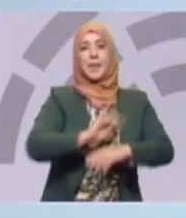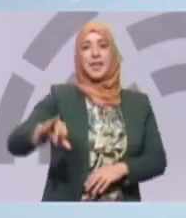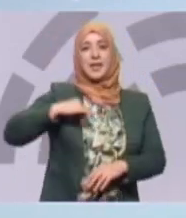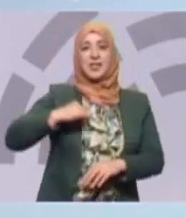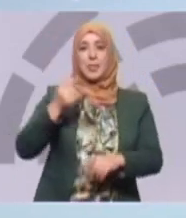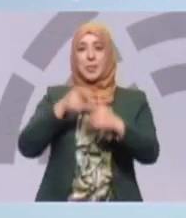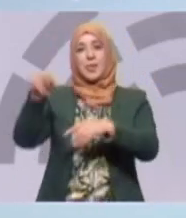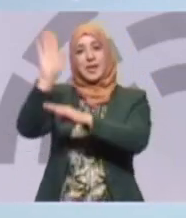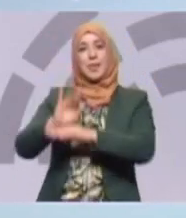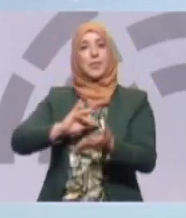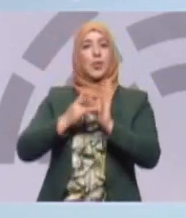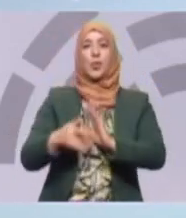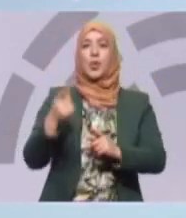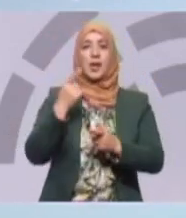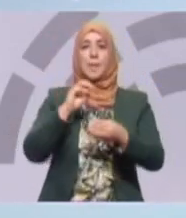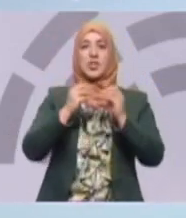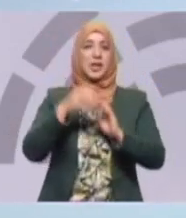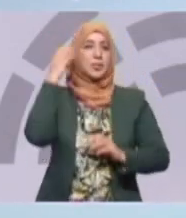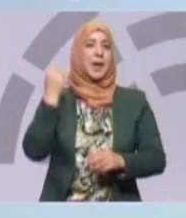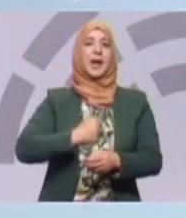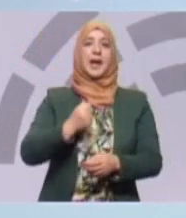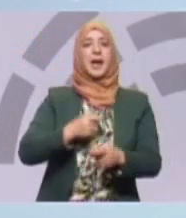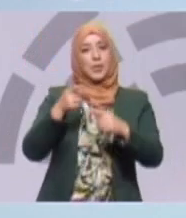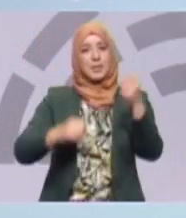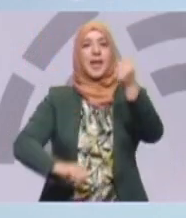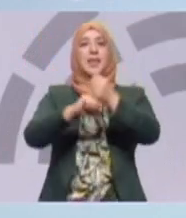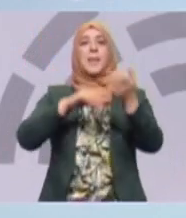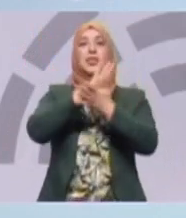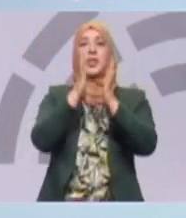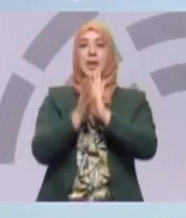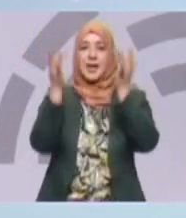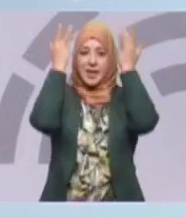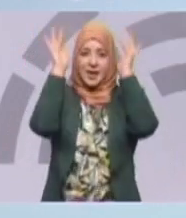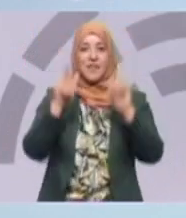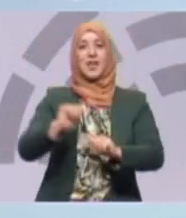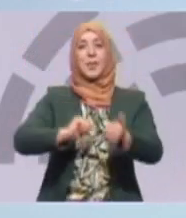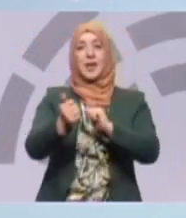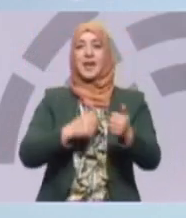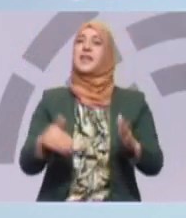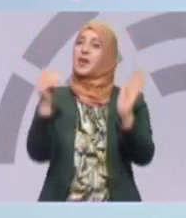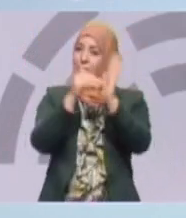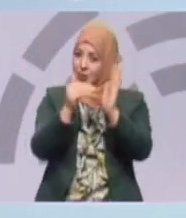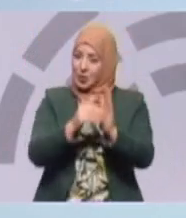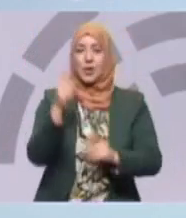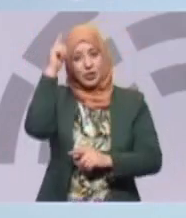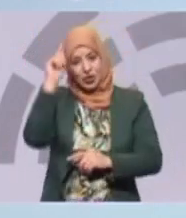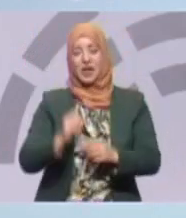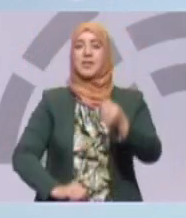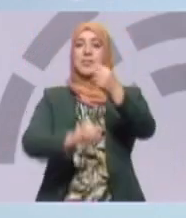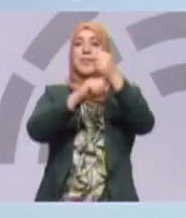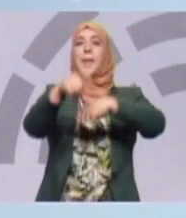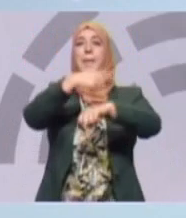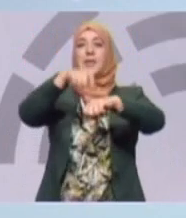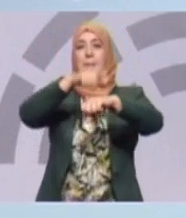وحمايته من كل اشكال التطرف ومزيد الدعم للجمعيات منشات الرياضيه والثقافيه كما سنعمل على معادله المجهود البلدي